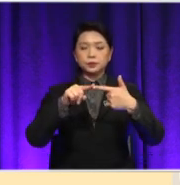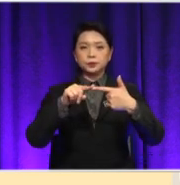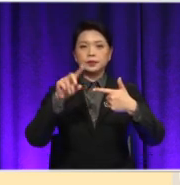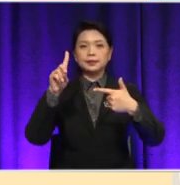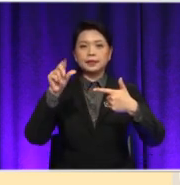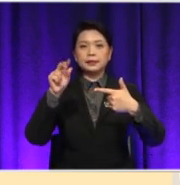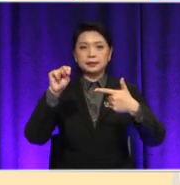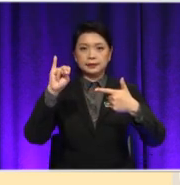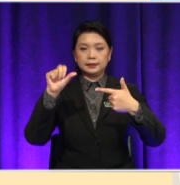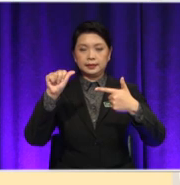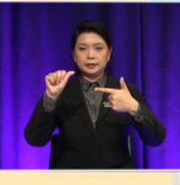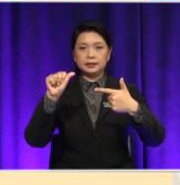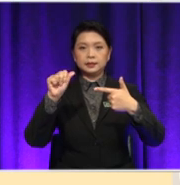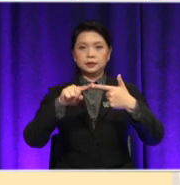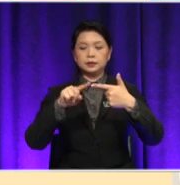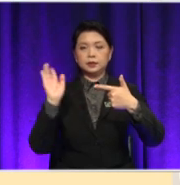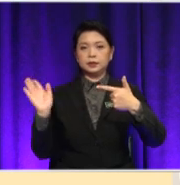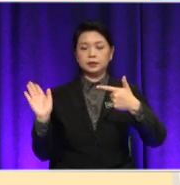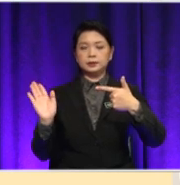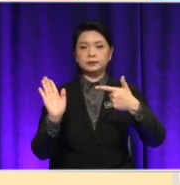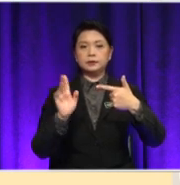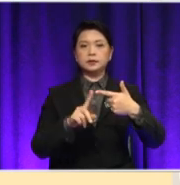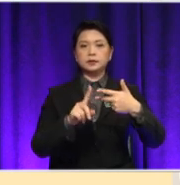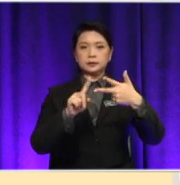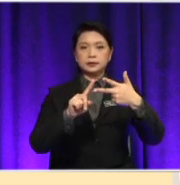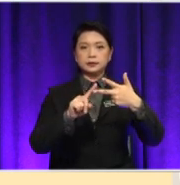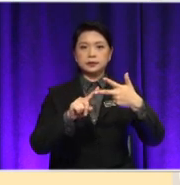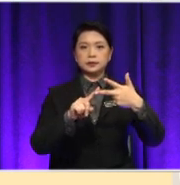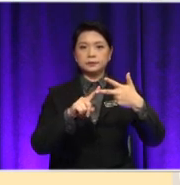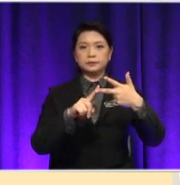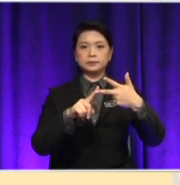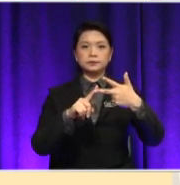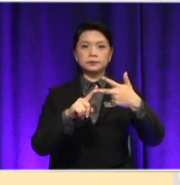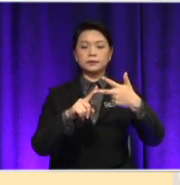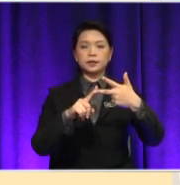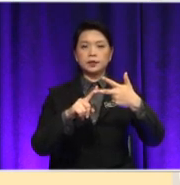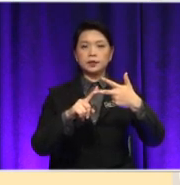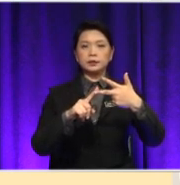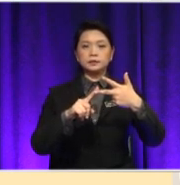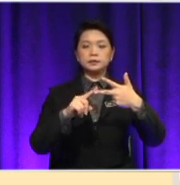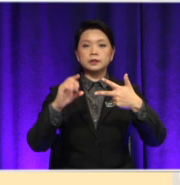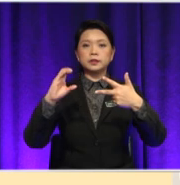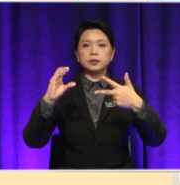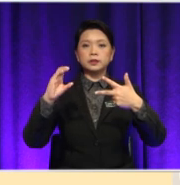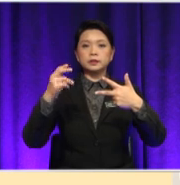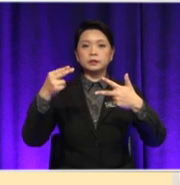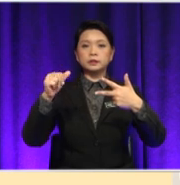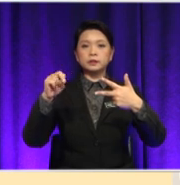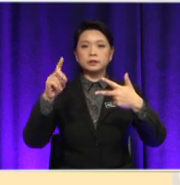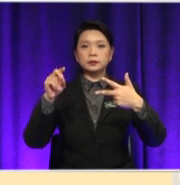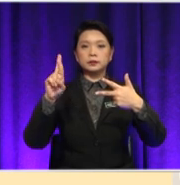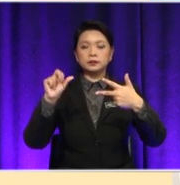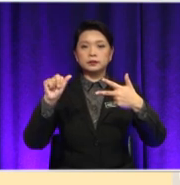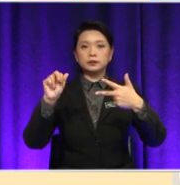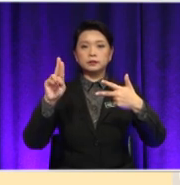Dania. Mana satu? Itu dia Dania. Okey. Okey, dan yang ketiga adalah Chandra Bhushan. Say hi Chandra